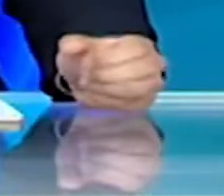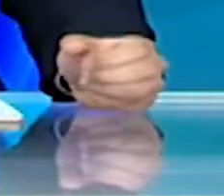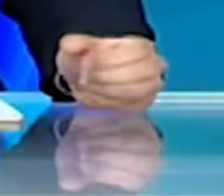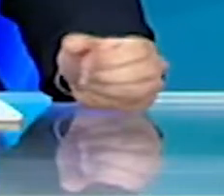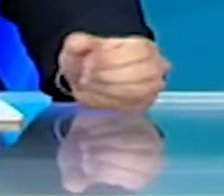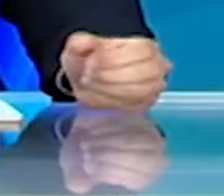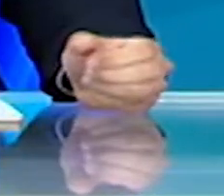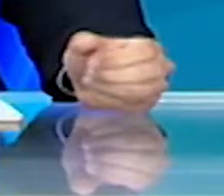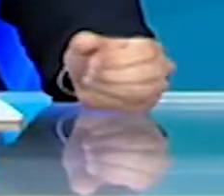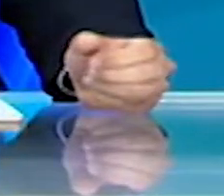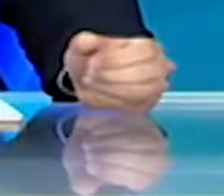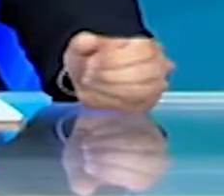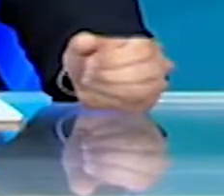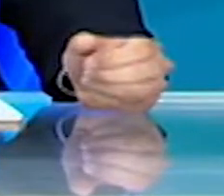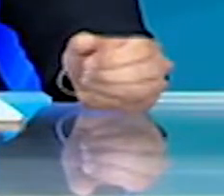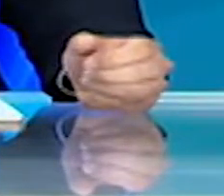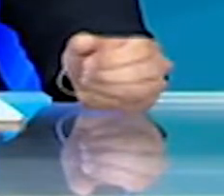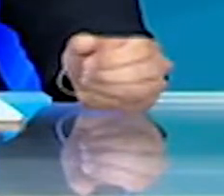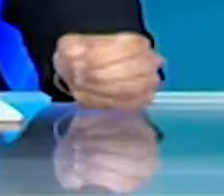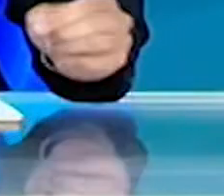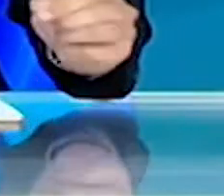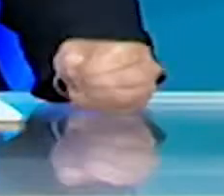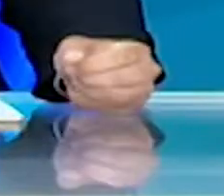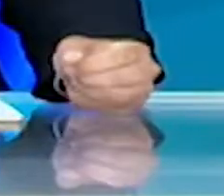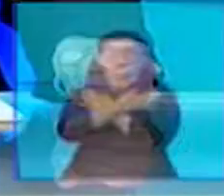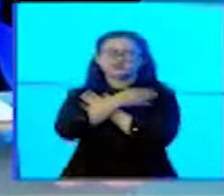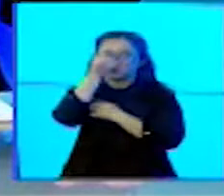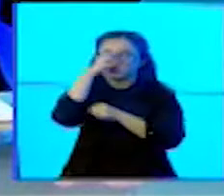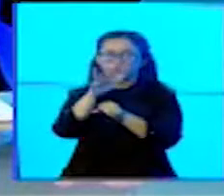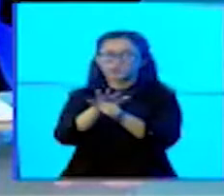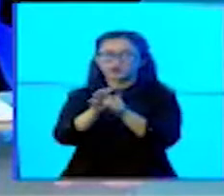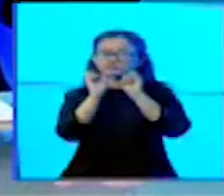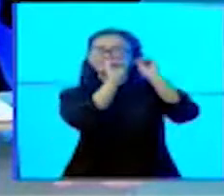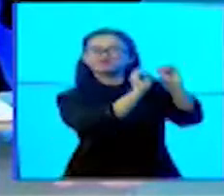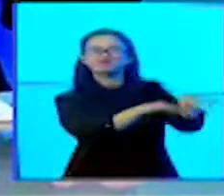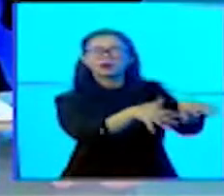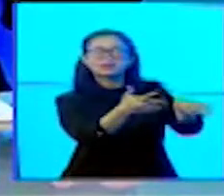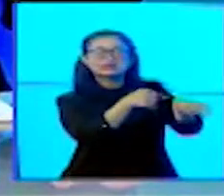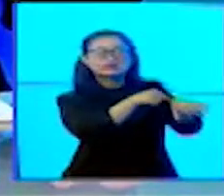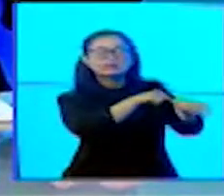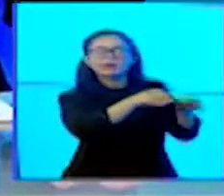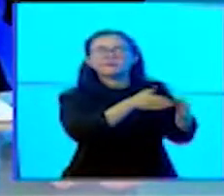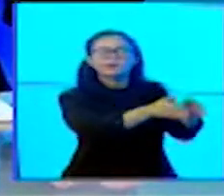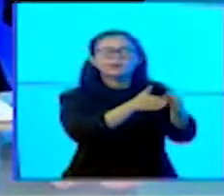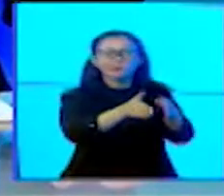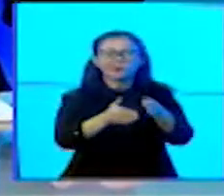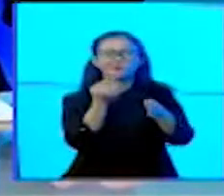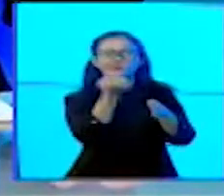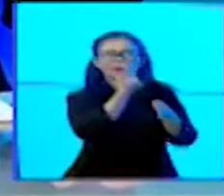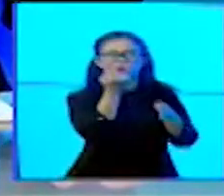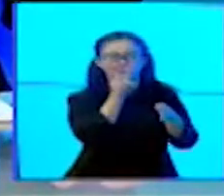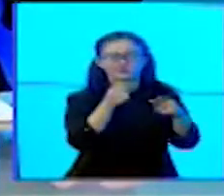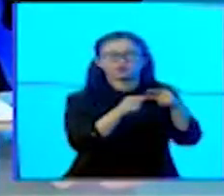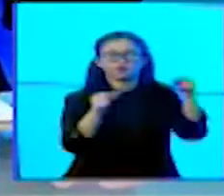Jenazah pasien wanita ditinggalkan di pinggir jalan oleh mobil ambulans di depan gerbang pemakaman umum Kenari Medan, Sumatera